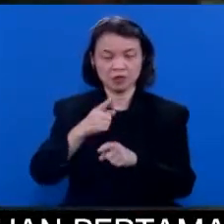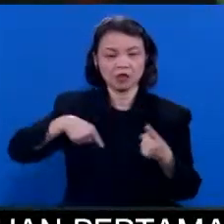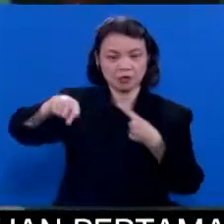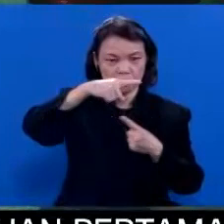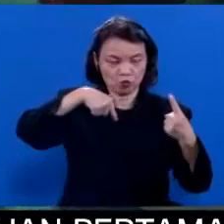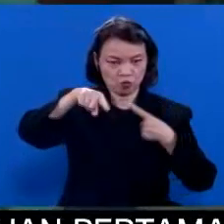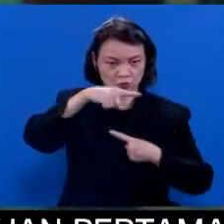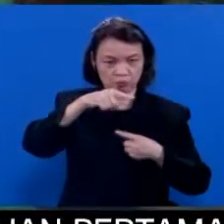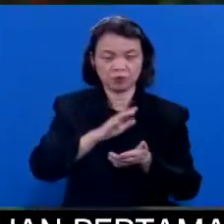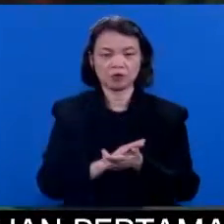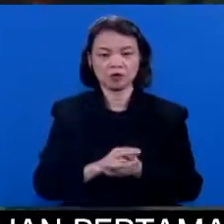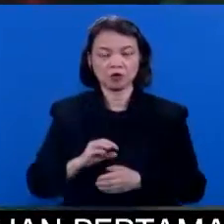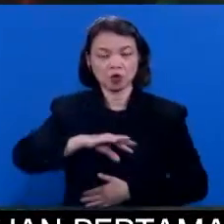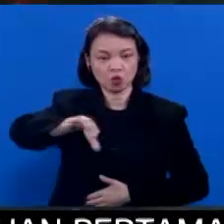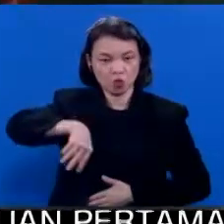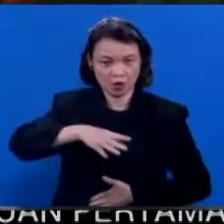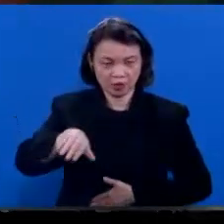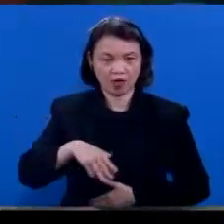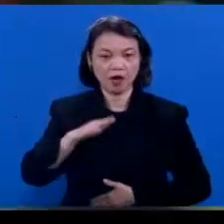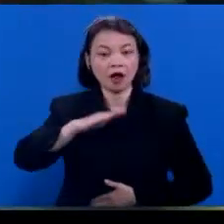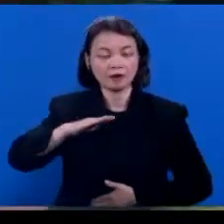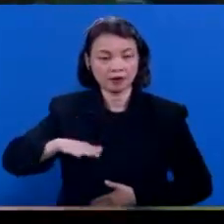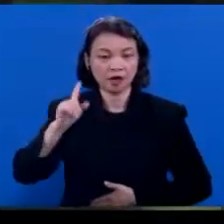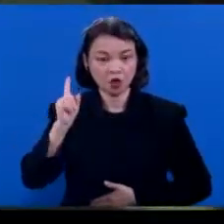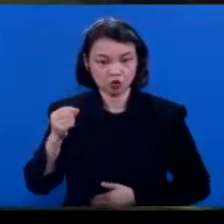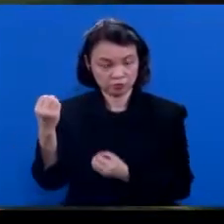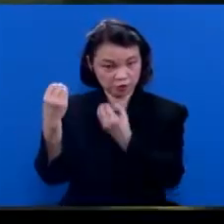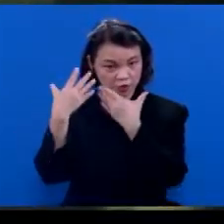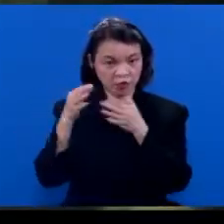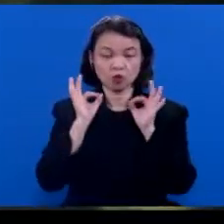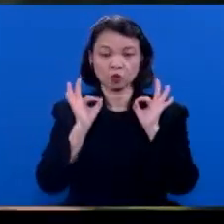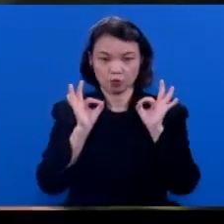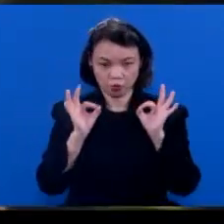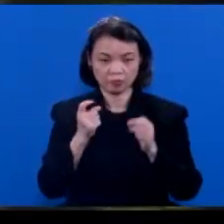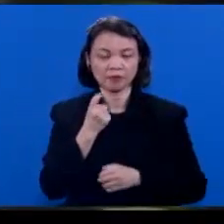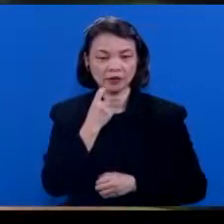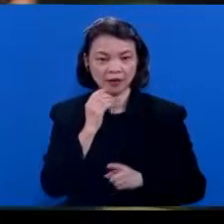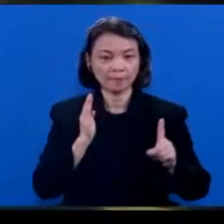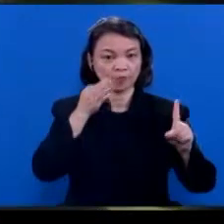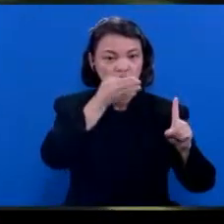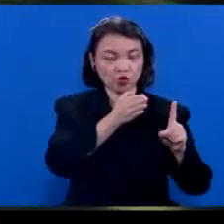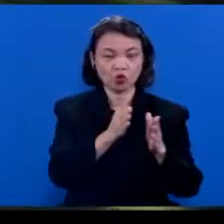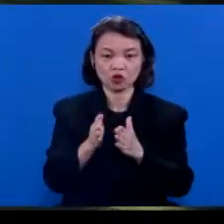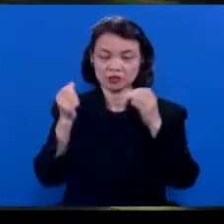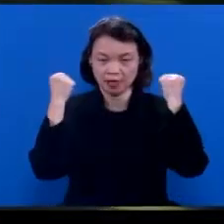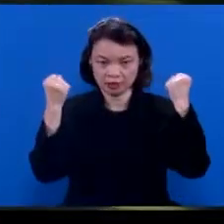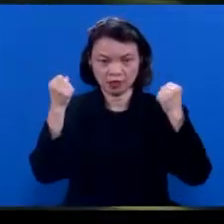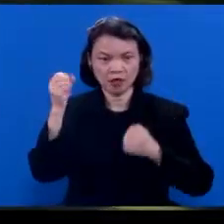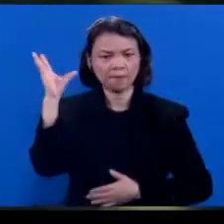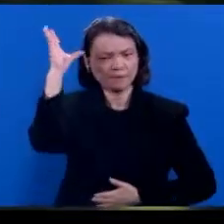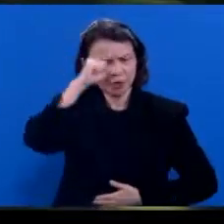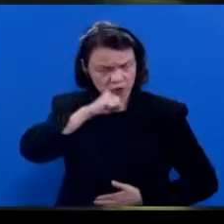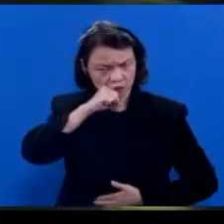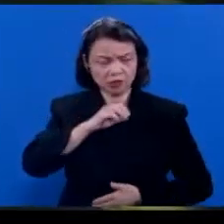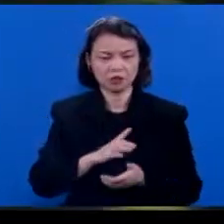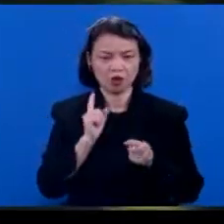keluarganya. Oleh karena itu, anak-anak benar-benar harus diberikan edukasi mengenai protokol kesehatan. Agar mereka mengerti bahwa